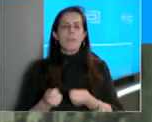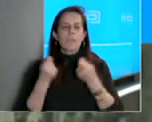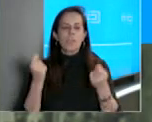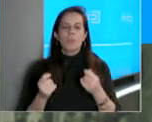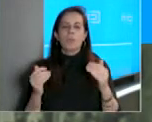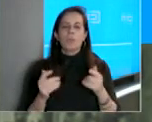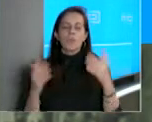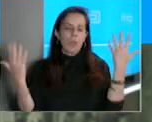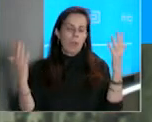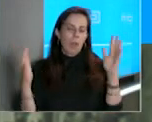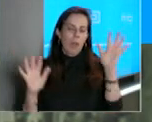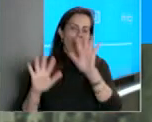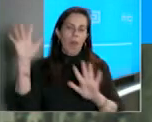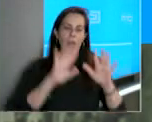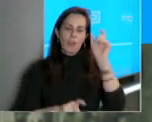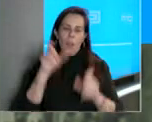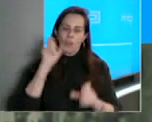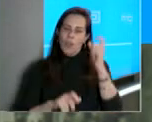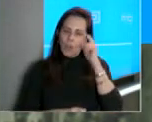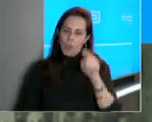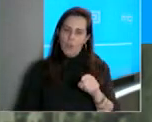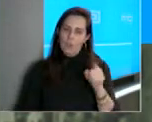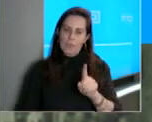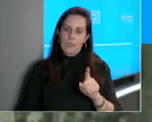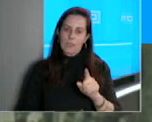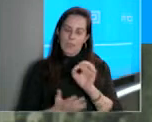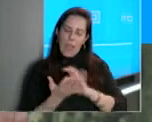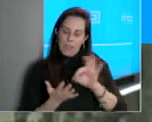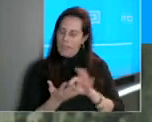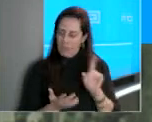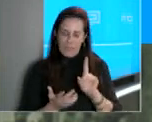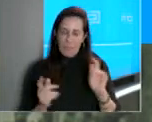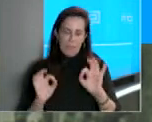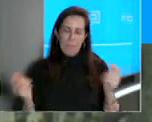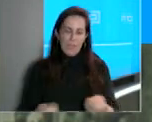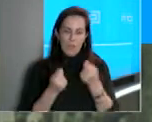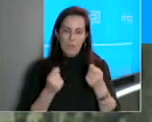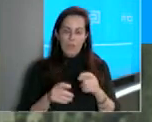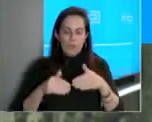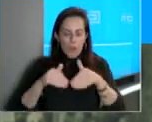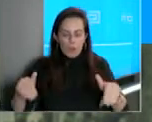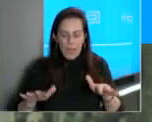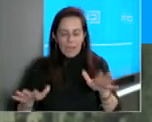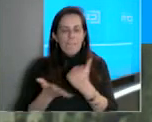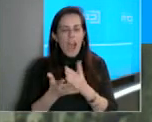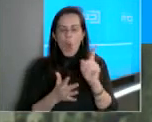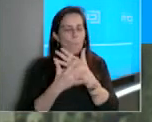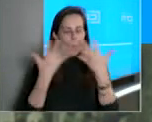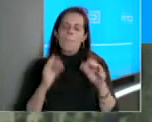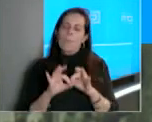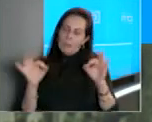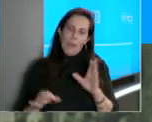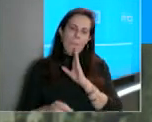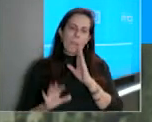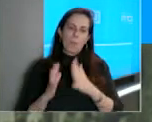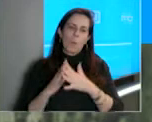שמיועדת להטעות את הציבור, לחשוב כאילו זאת ידיעה עיתונאית. ידיעה, וזה למעשה פרסומת. וברגע שהגבולות האלה מתשתשים, פה מתחילה